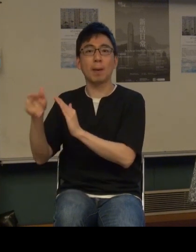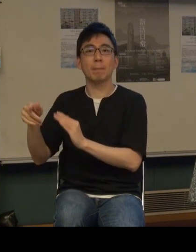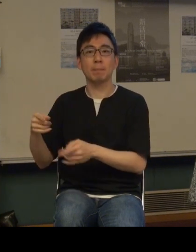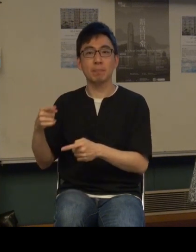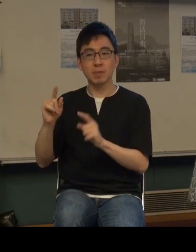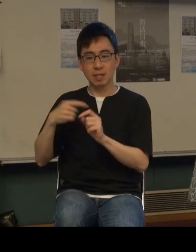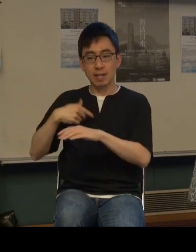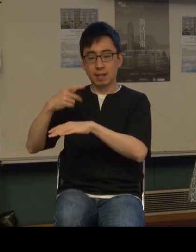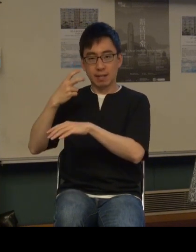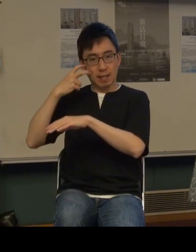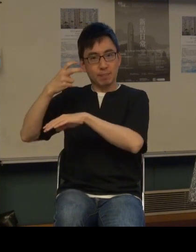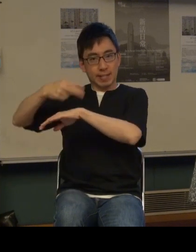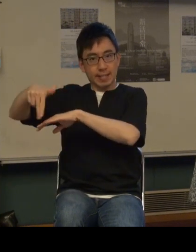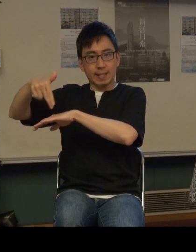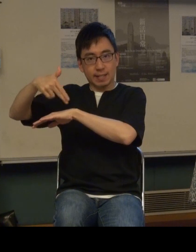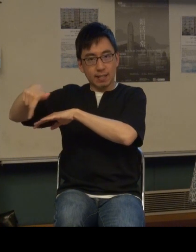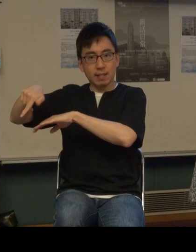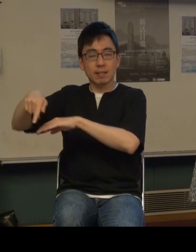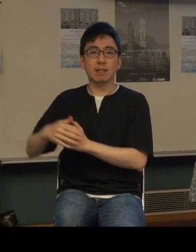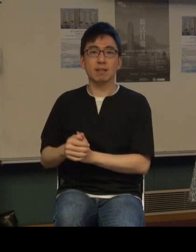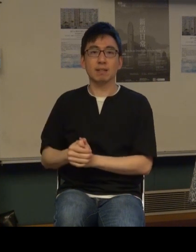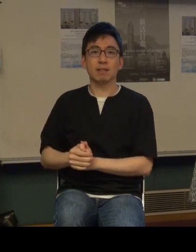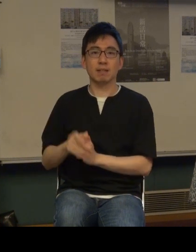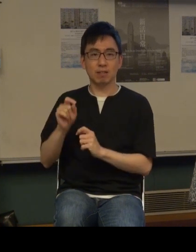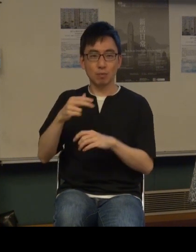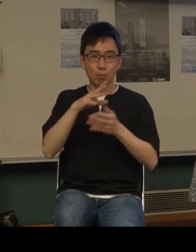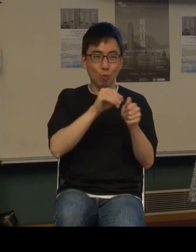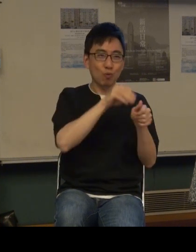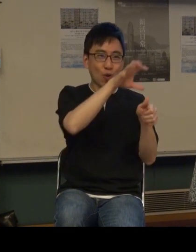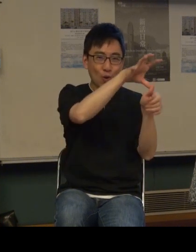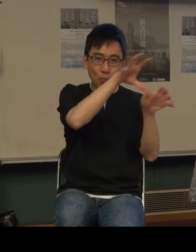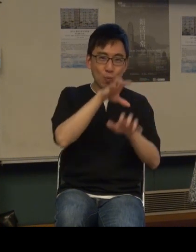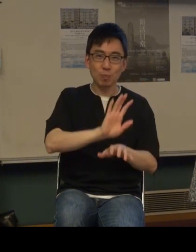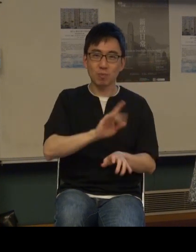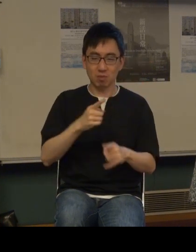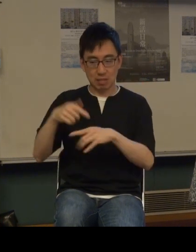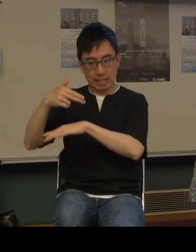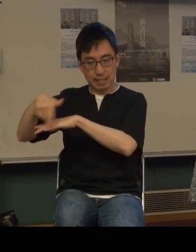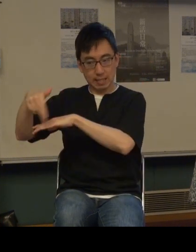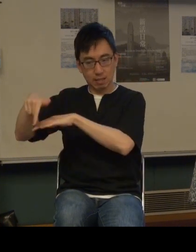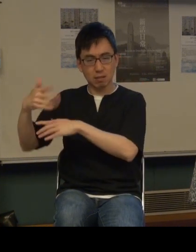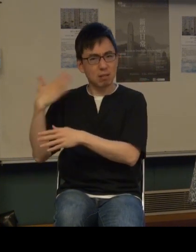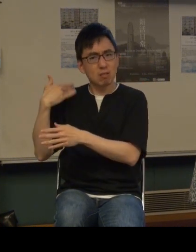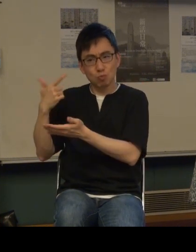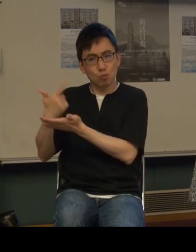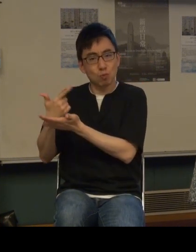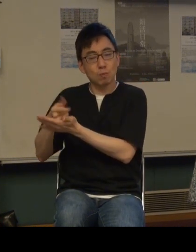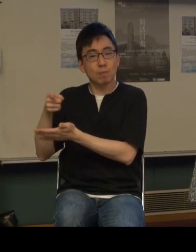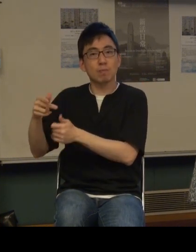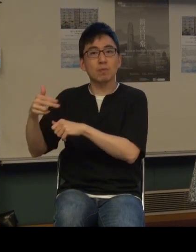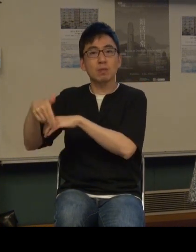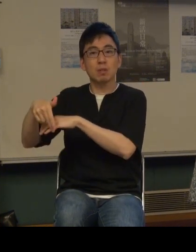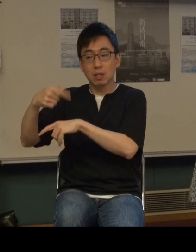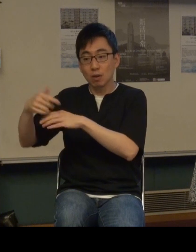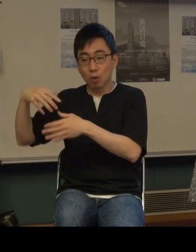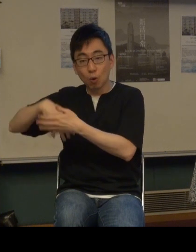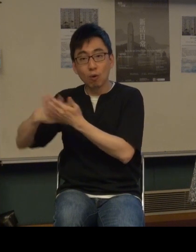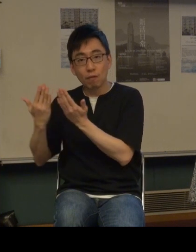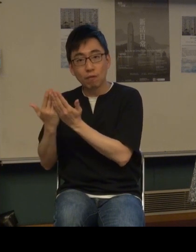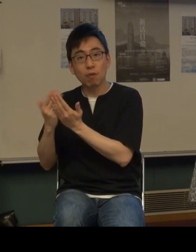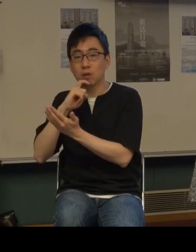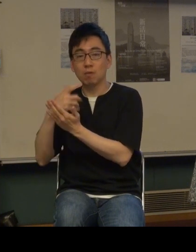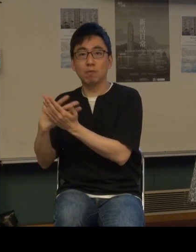開始有一個叫設計呢個概念啊。咁可以話係其中即係最早期或者最重要嘅一間設計學校。咁佢入邊有好多科目嘅，有